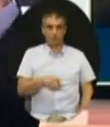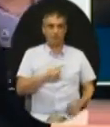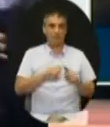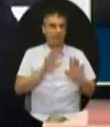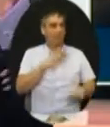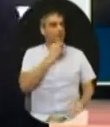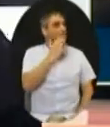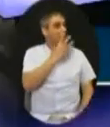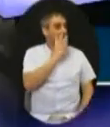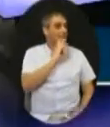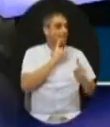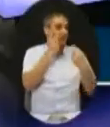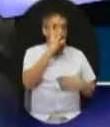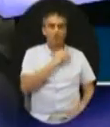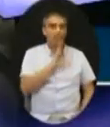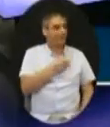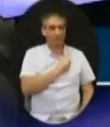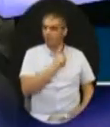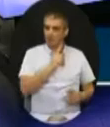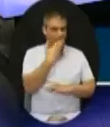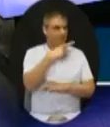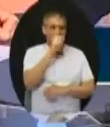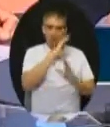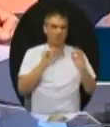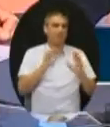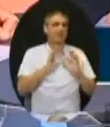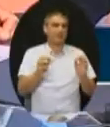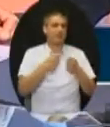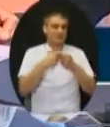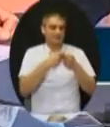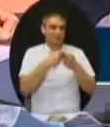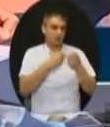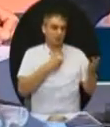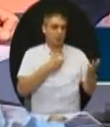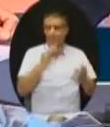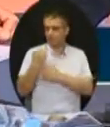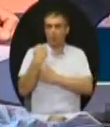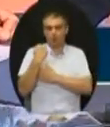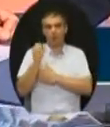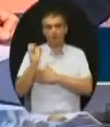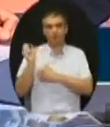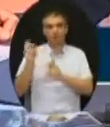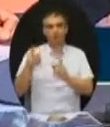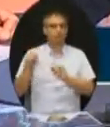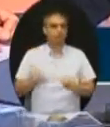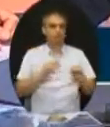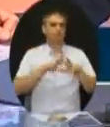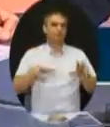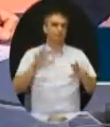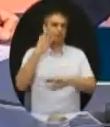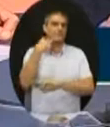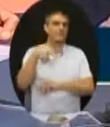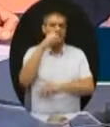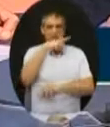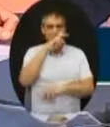גם במקרה של דרום אפריקה זה התחיל לא במדינות, זה התחיל בארגונים. אבל הכוח הגיע כשזה באמת עבר למצב